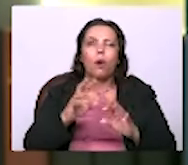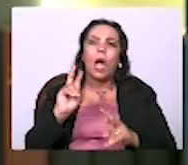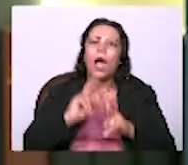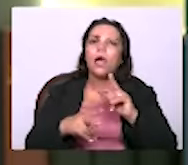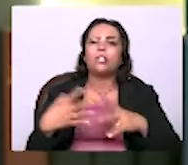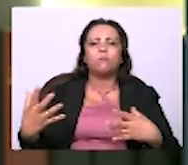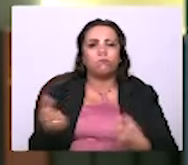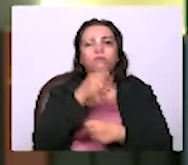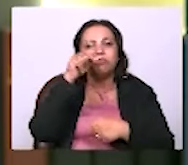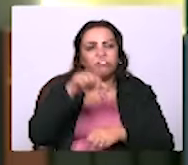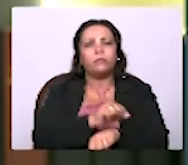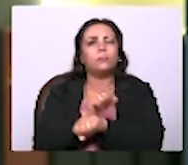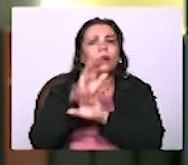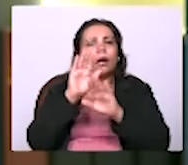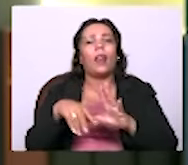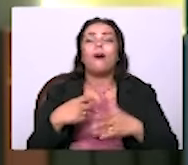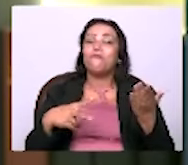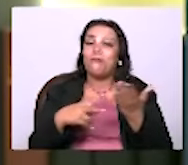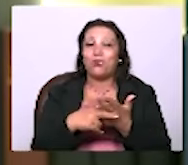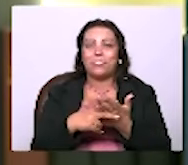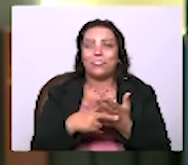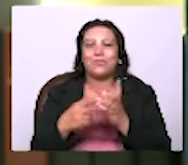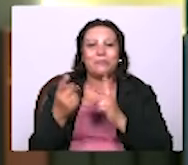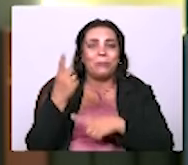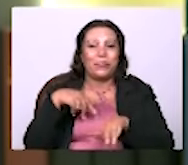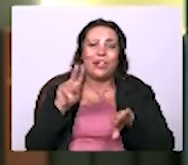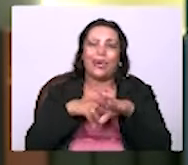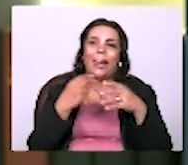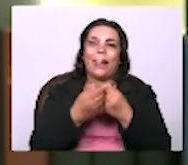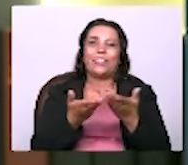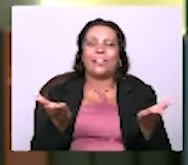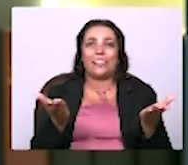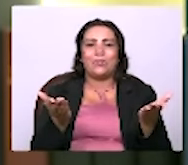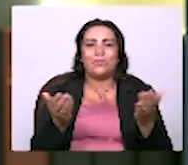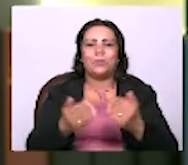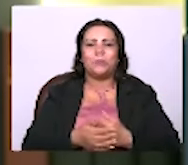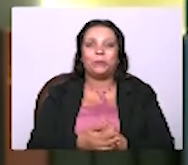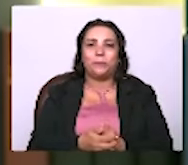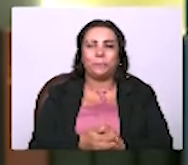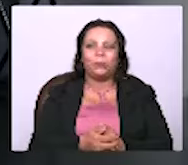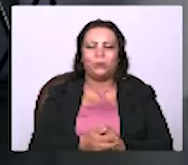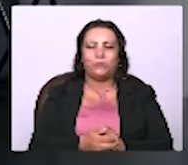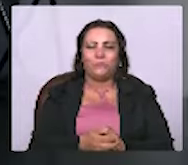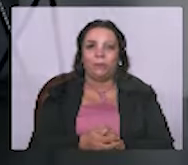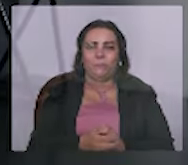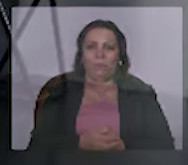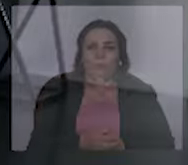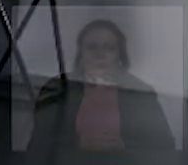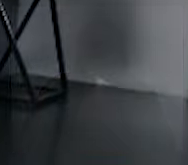اي شخص نخرج لفاصل ونعود لاستئناف فقرات هذه الحلقه